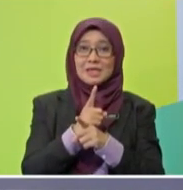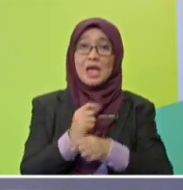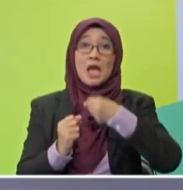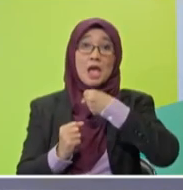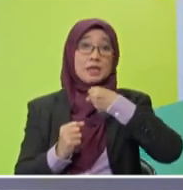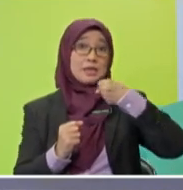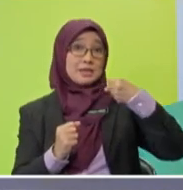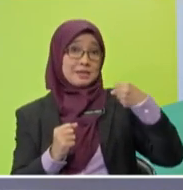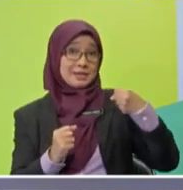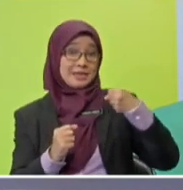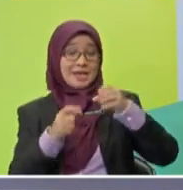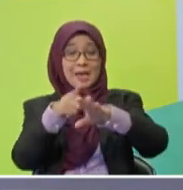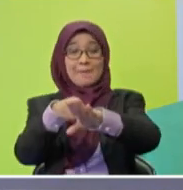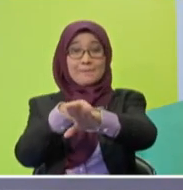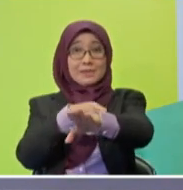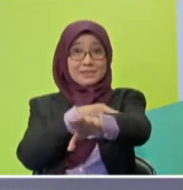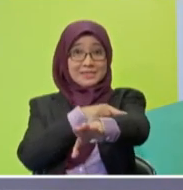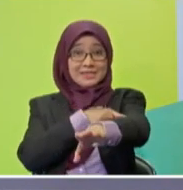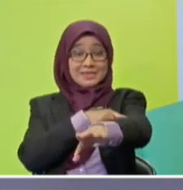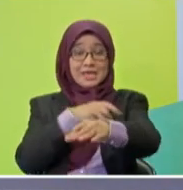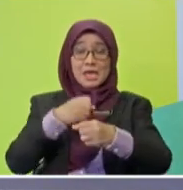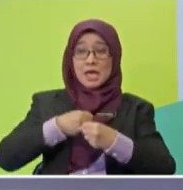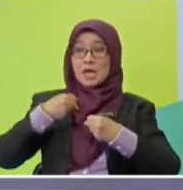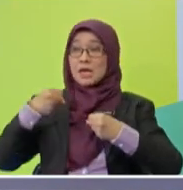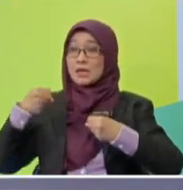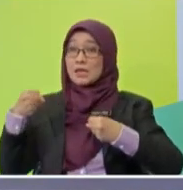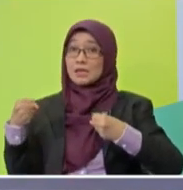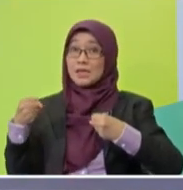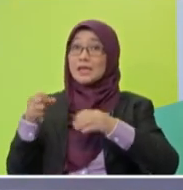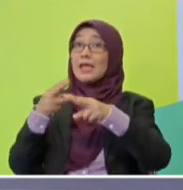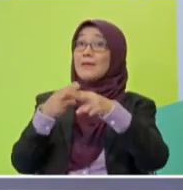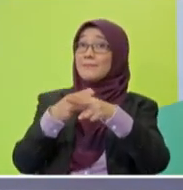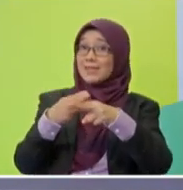panjang oke sudip yang sebelah kanan